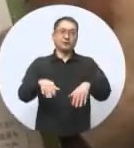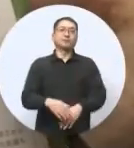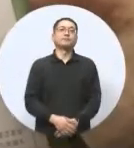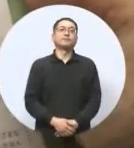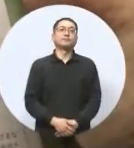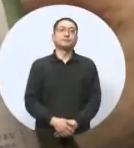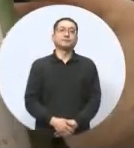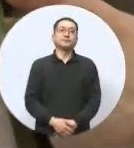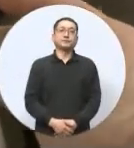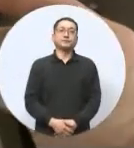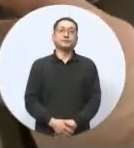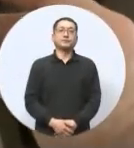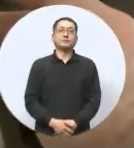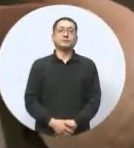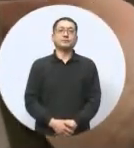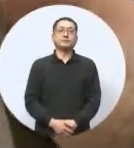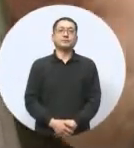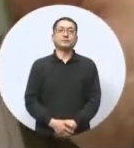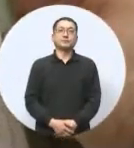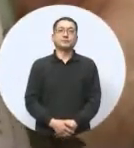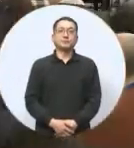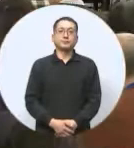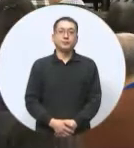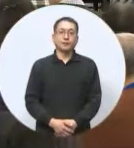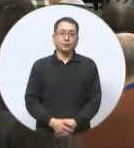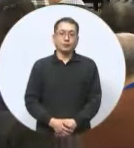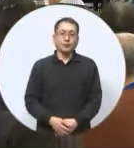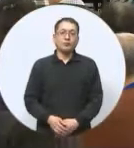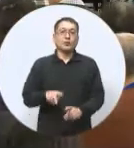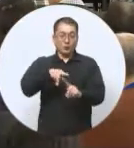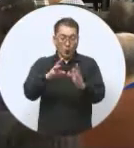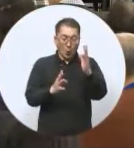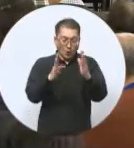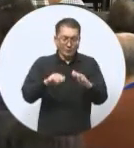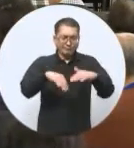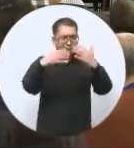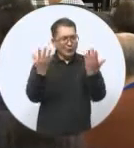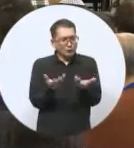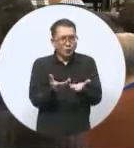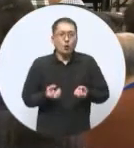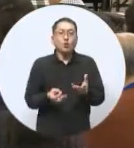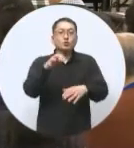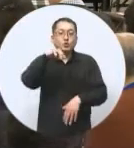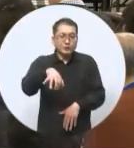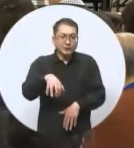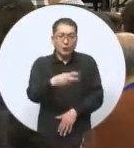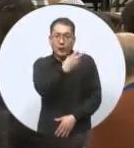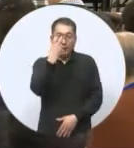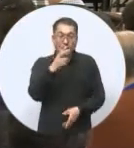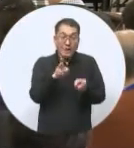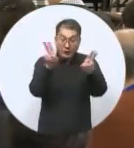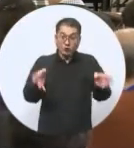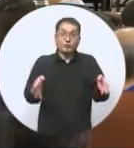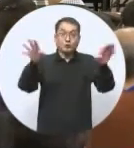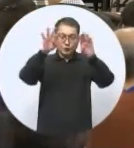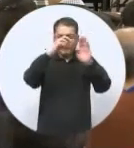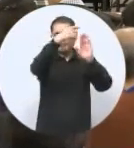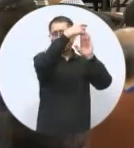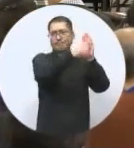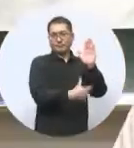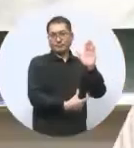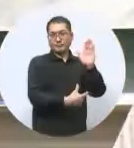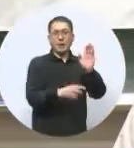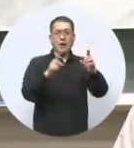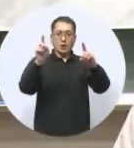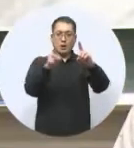お届けミュージアムということで、松林丸ごとふるさと発見博物館と名付けです。公